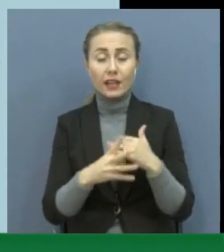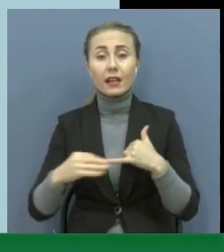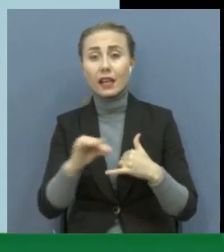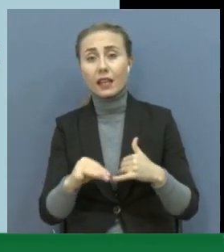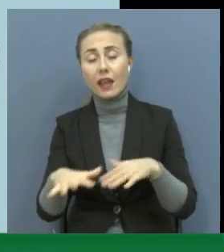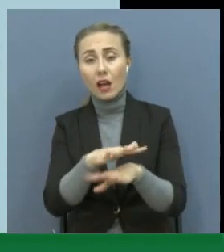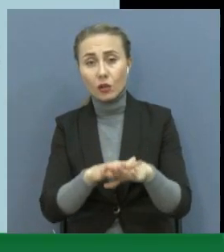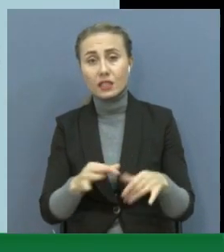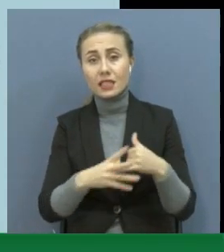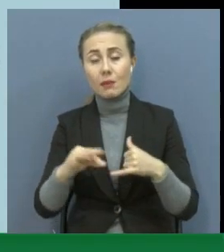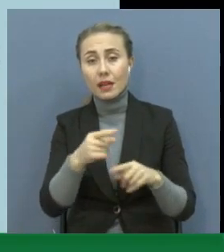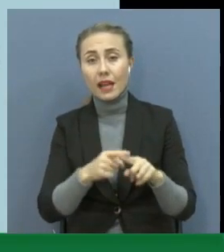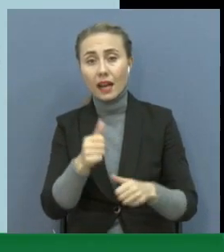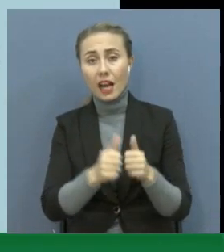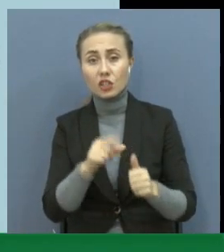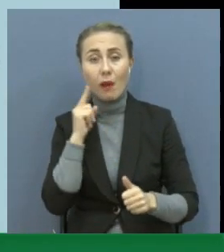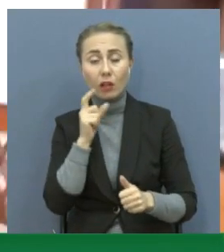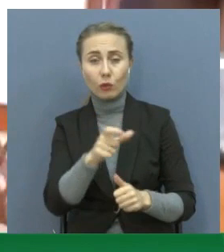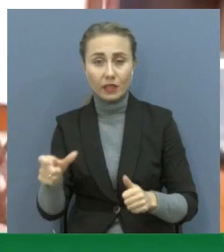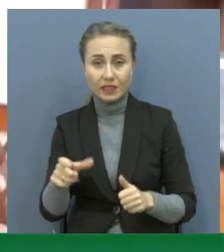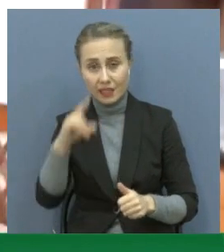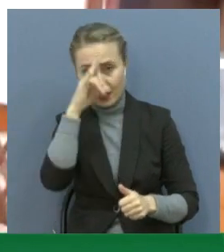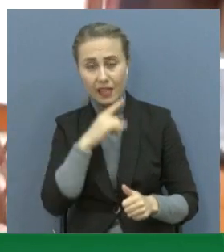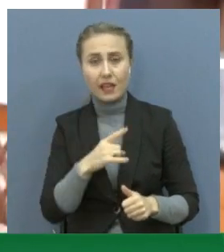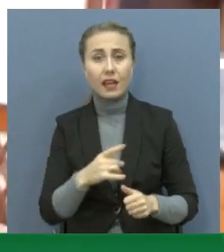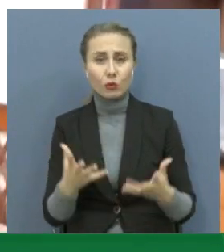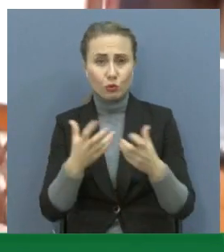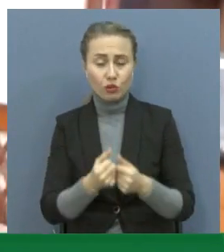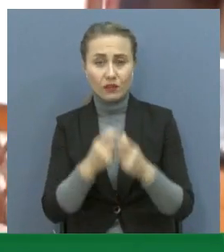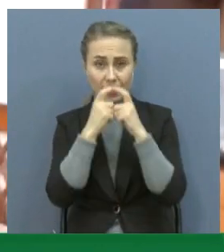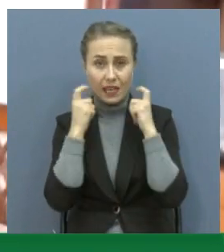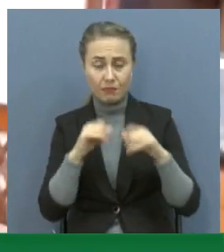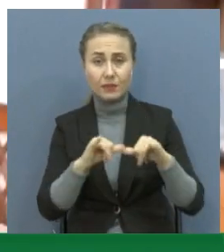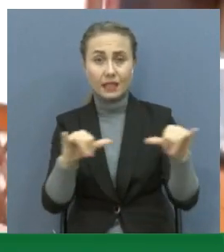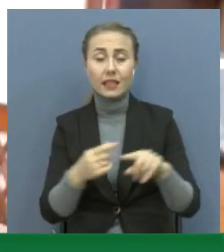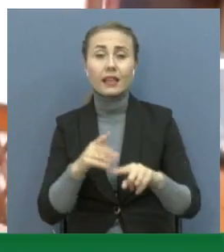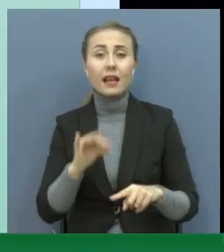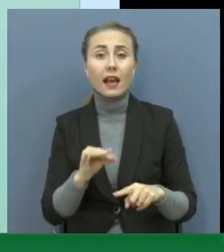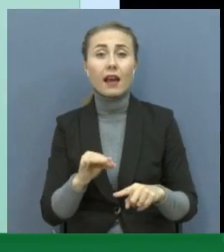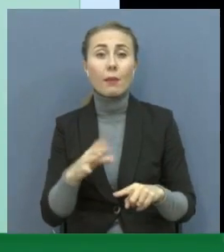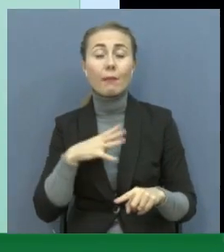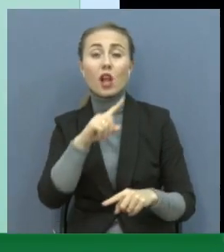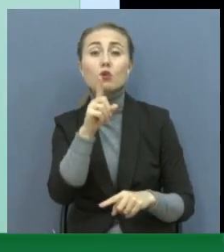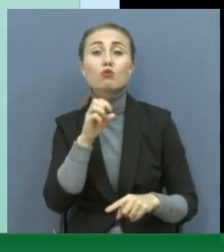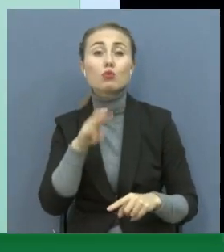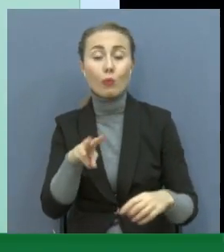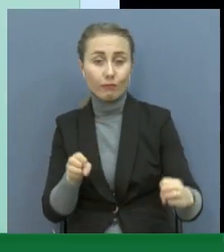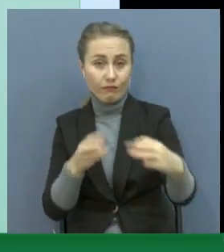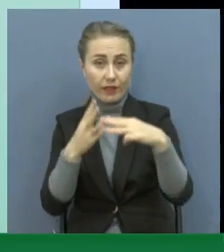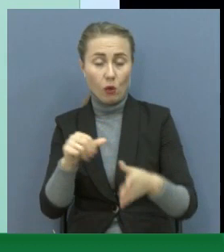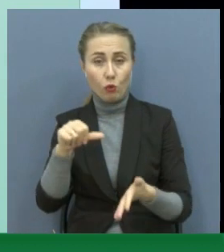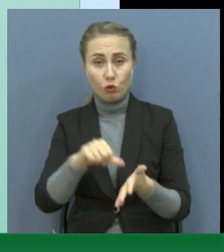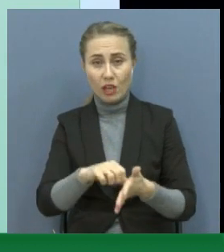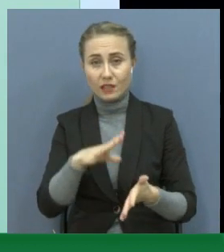каждом молодом казахстанце. Учитывая эпидситуацию, масштабная конференция проведена на платформе Zoom. На участие